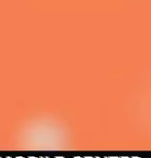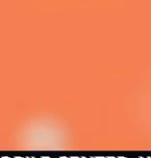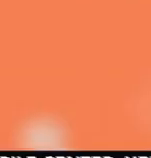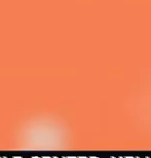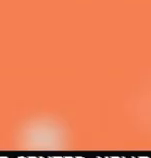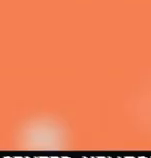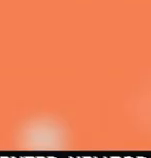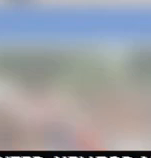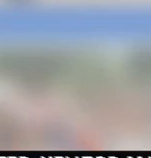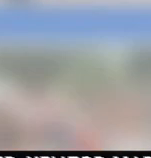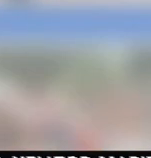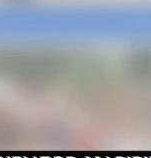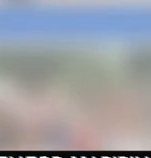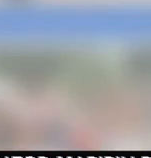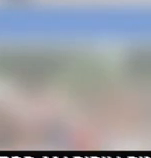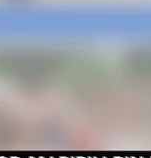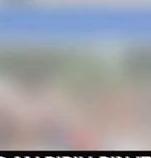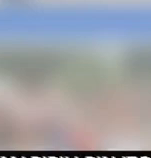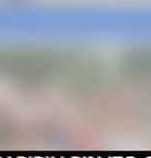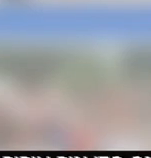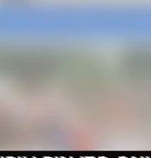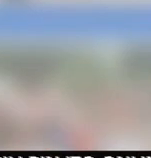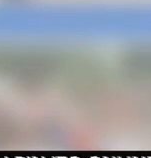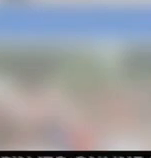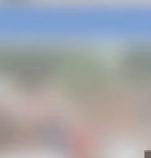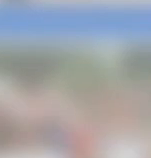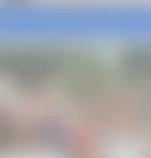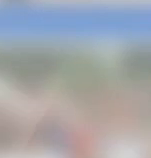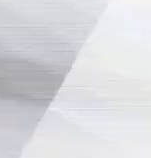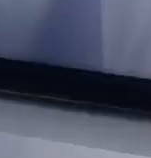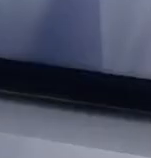GCash, Shopee at Lazada.